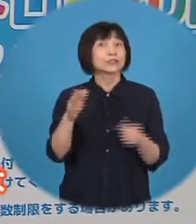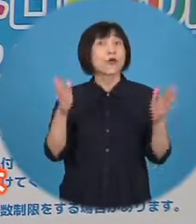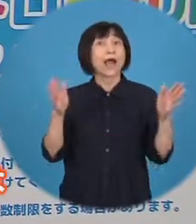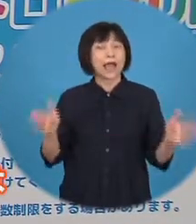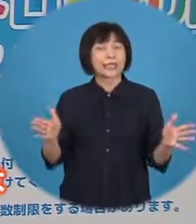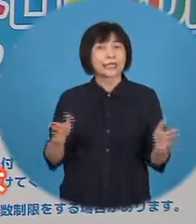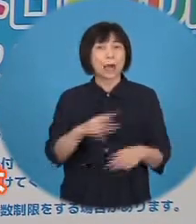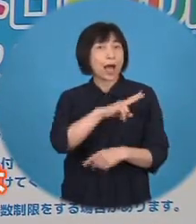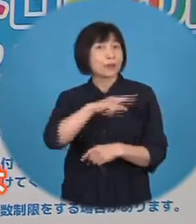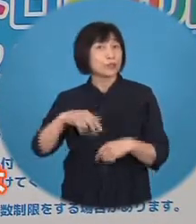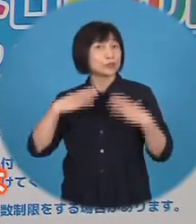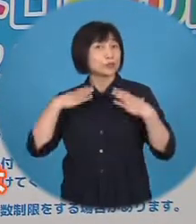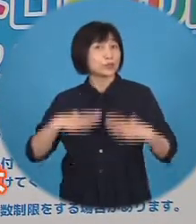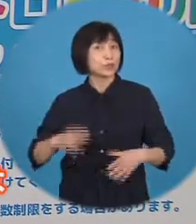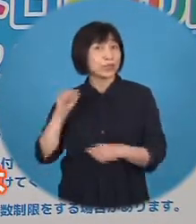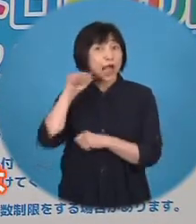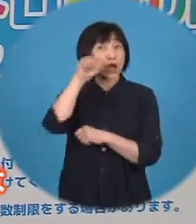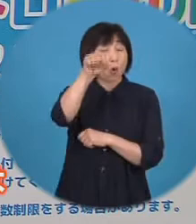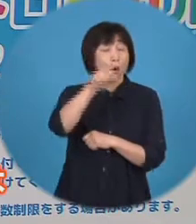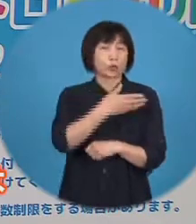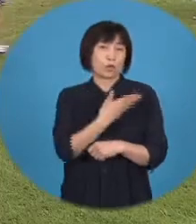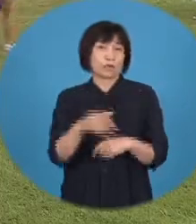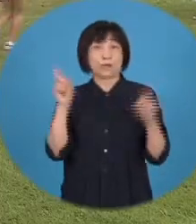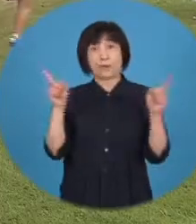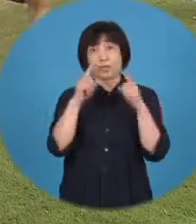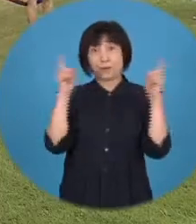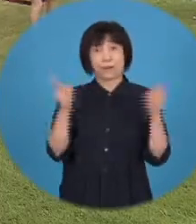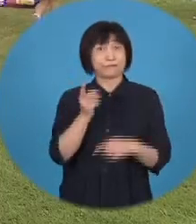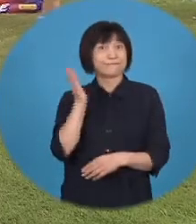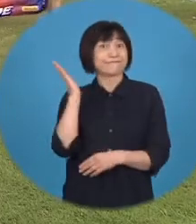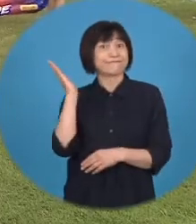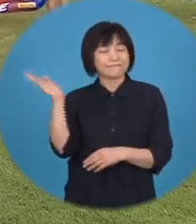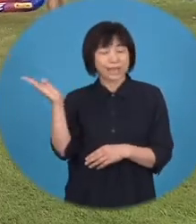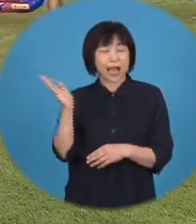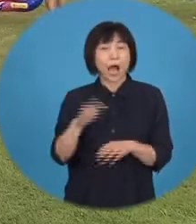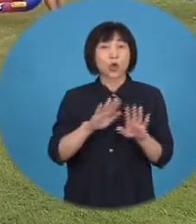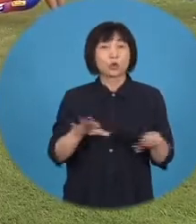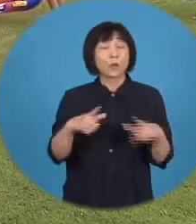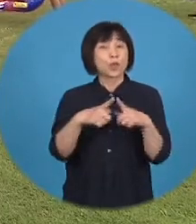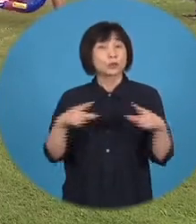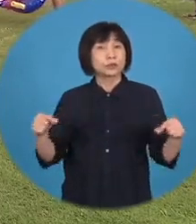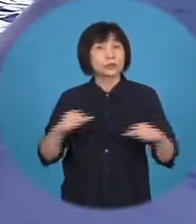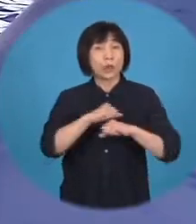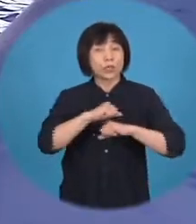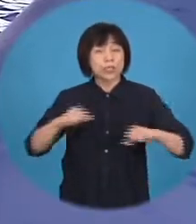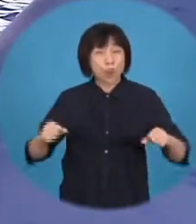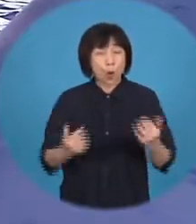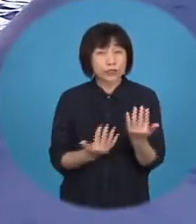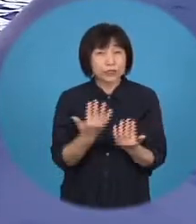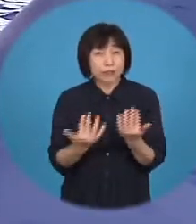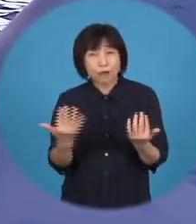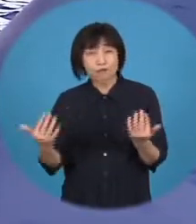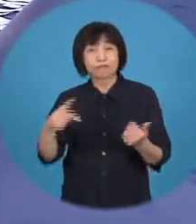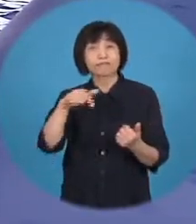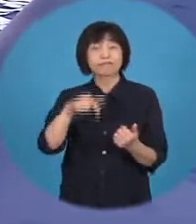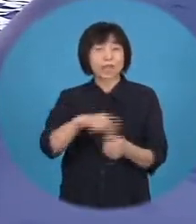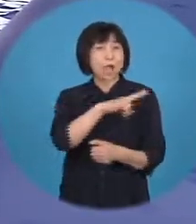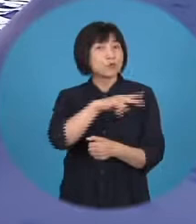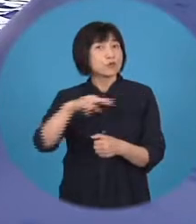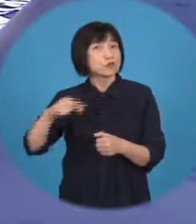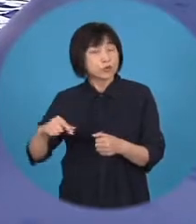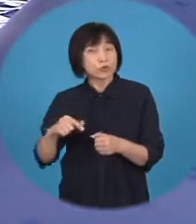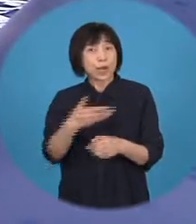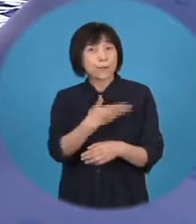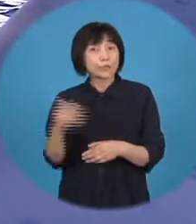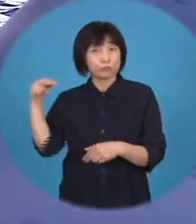GO 養老公園ウォーターフェスティバルでは、子どもの国の広い芝生広場にプールやウォータースライダーが登場し